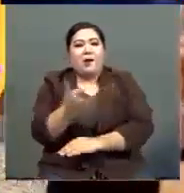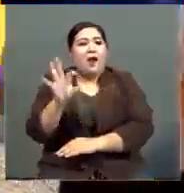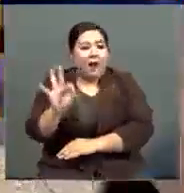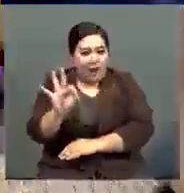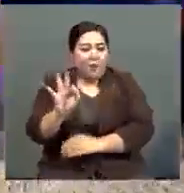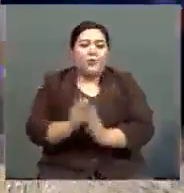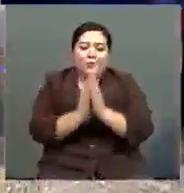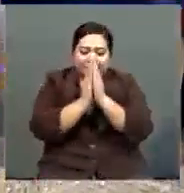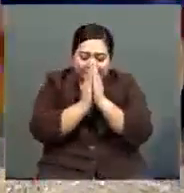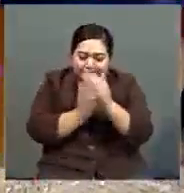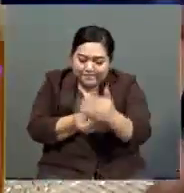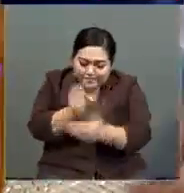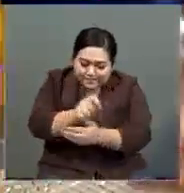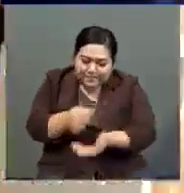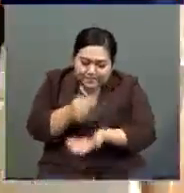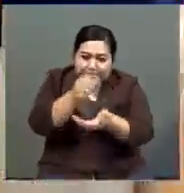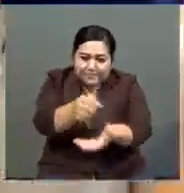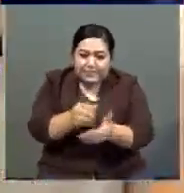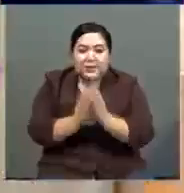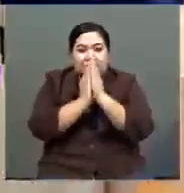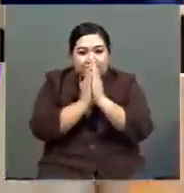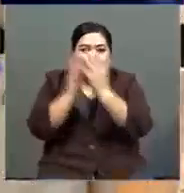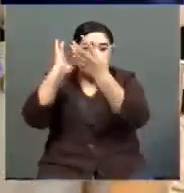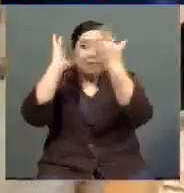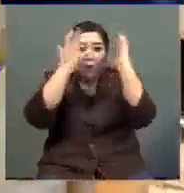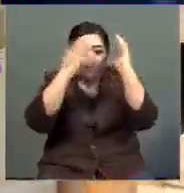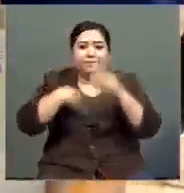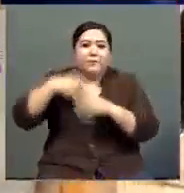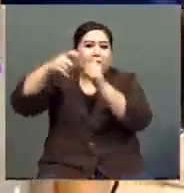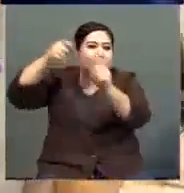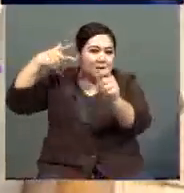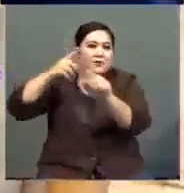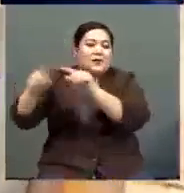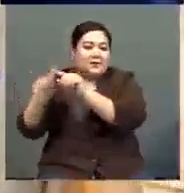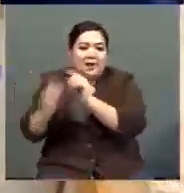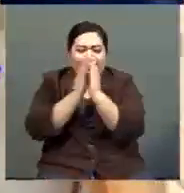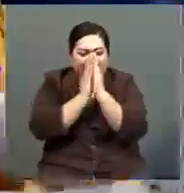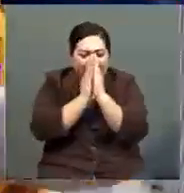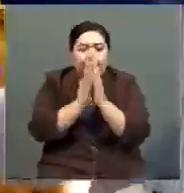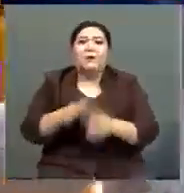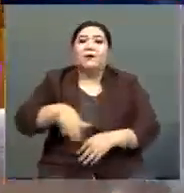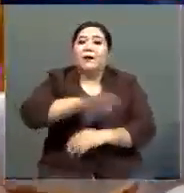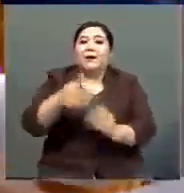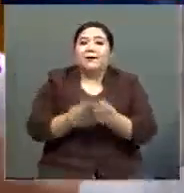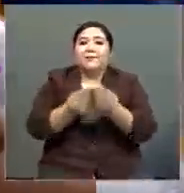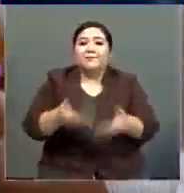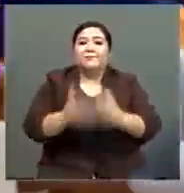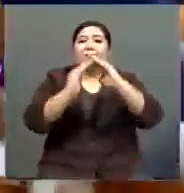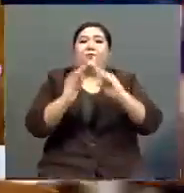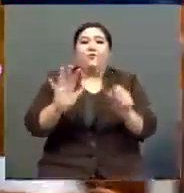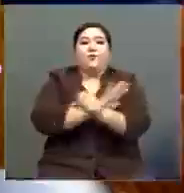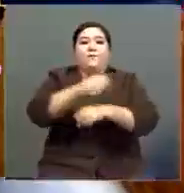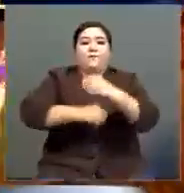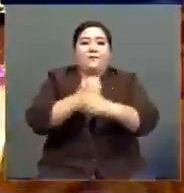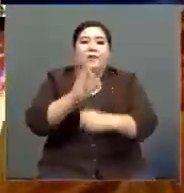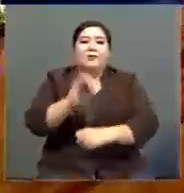ปจากนั้นได้สักการะพระพรหมพระอินทร์และพระภูมิเจ้าที่เนื่องในวันคล้ายวันก่อตั้งกรมประชาสัมพันธ์ครบรอบปีที่